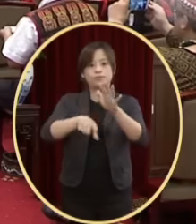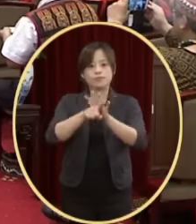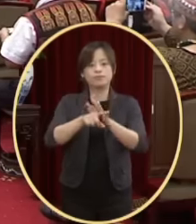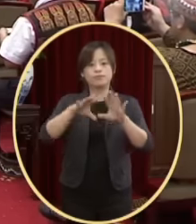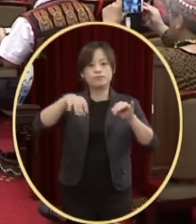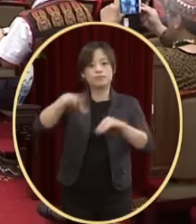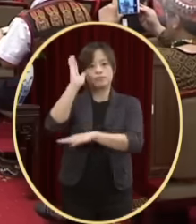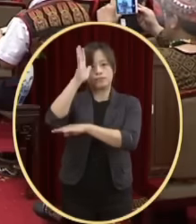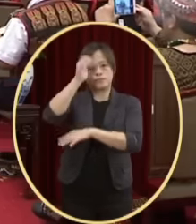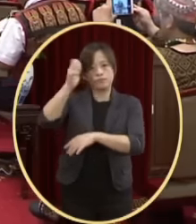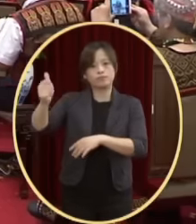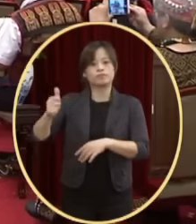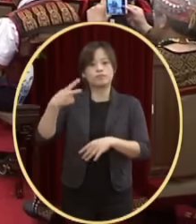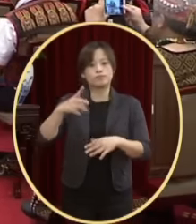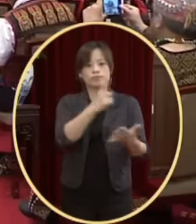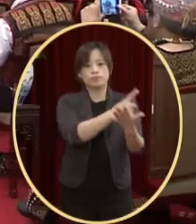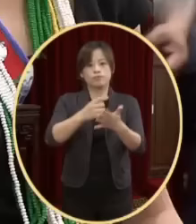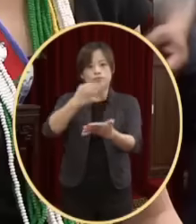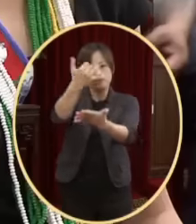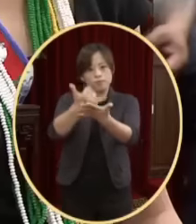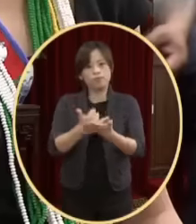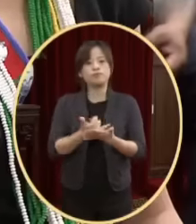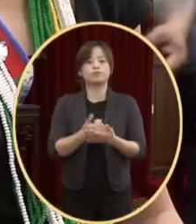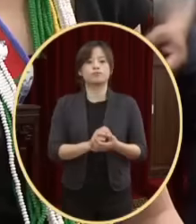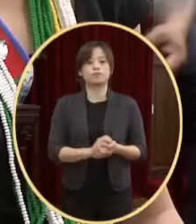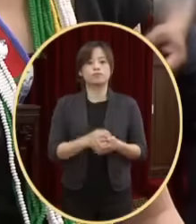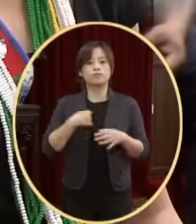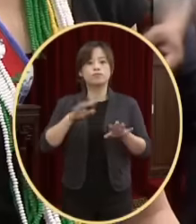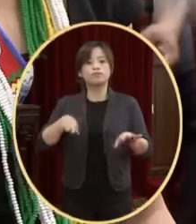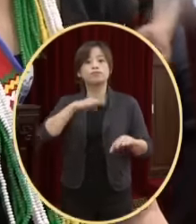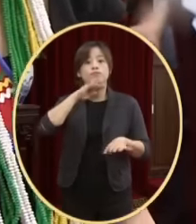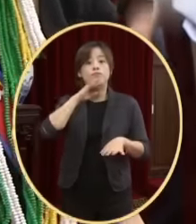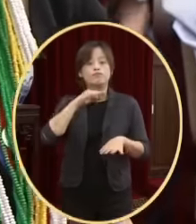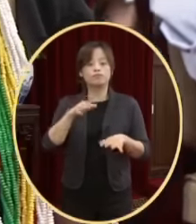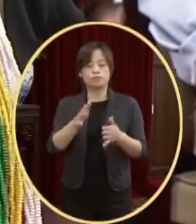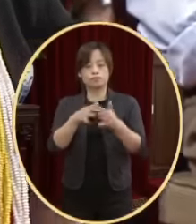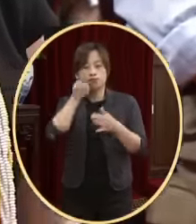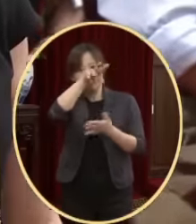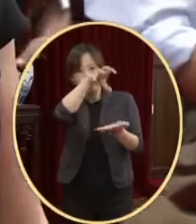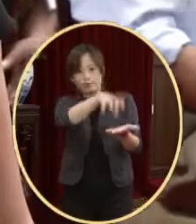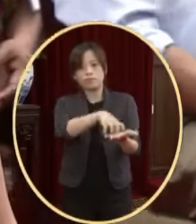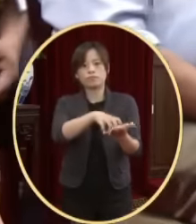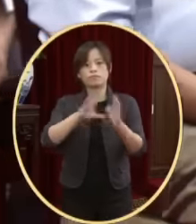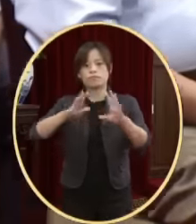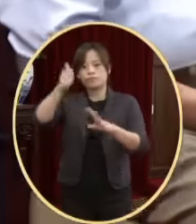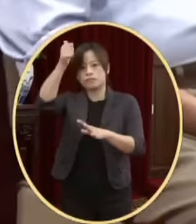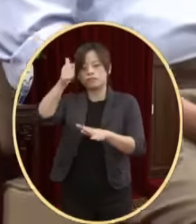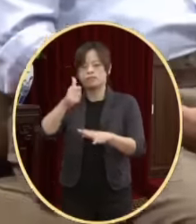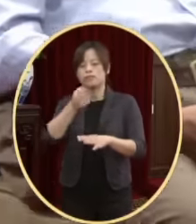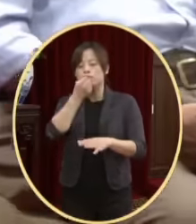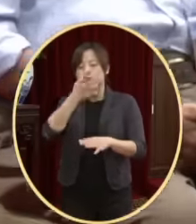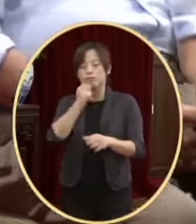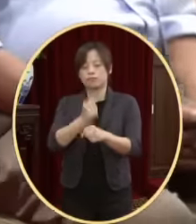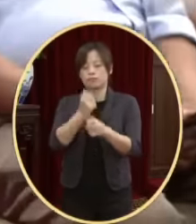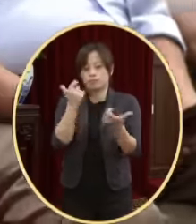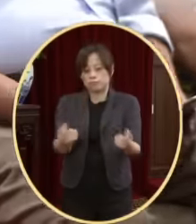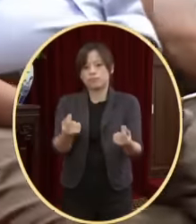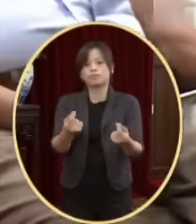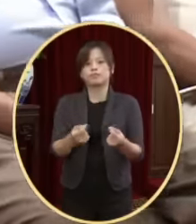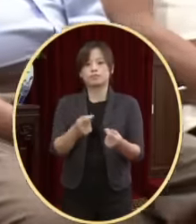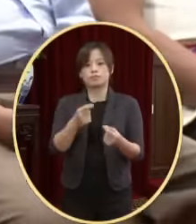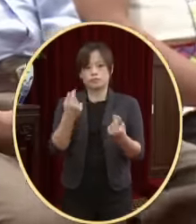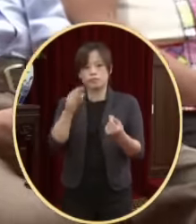地方政府的首长以及各位贵宾，我们待会儿不仅要见证总统履行他的承诺，